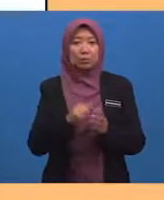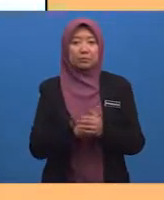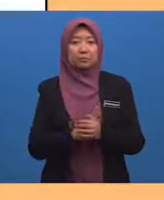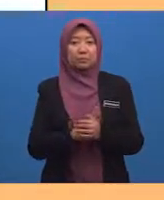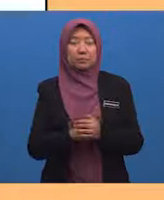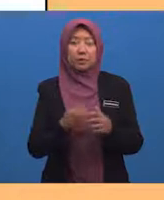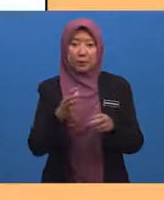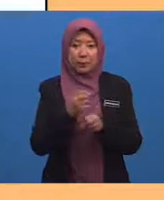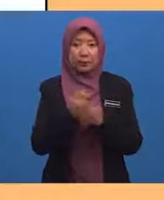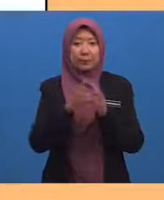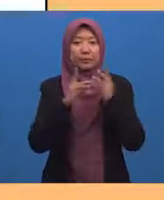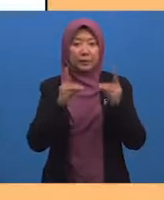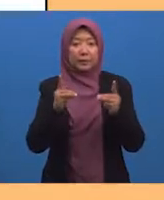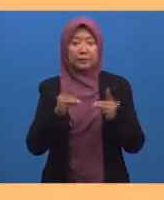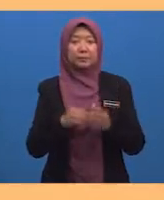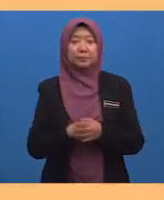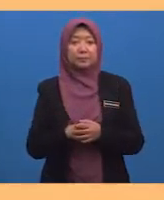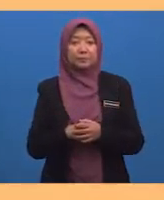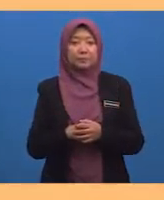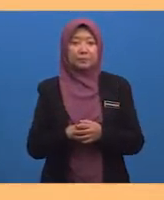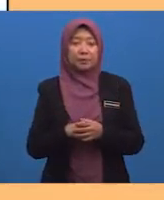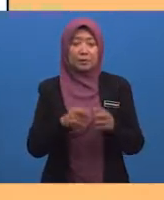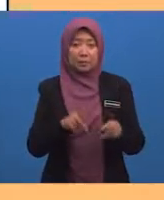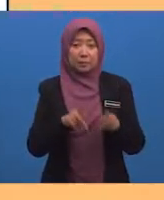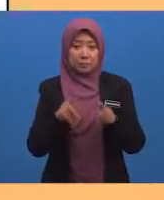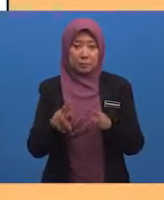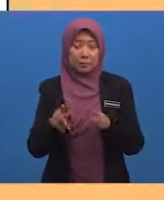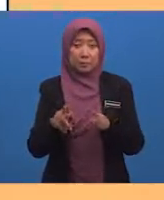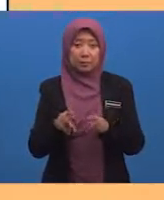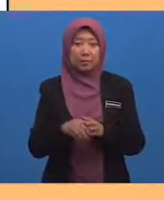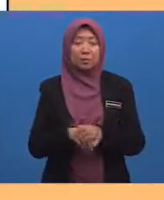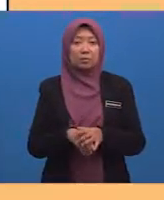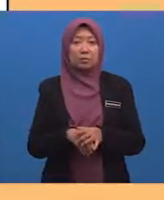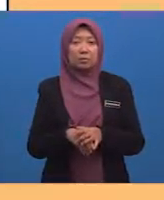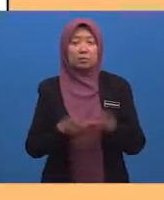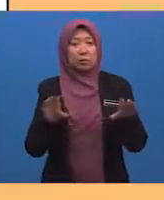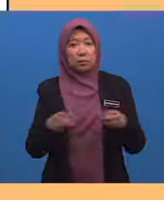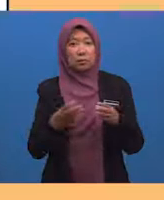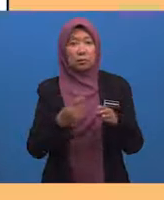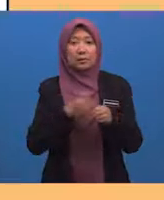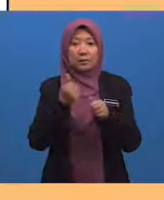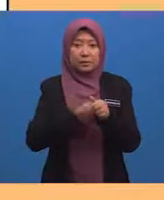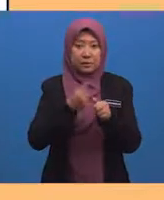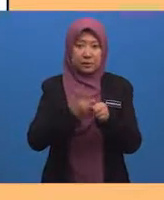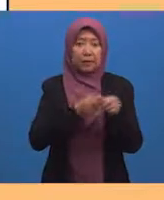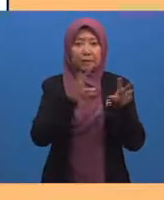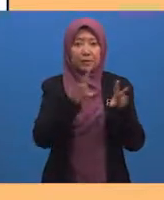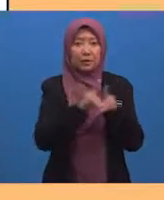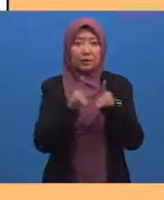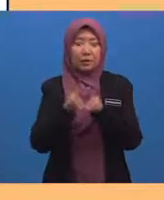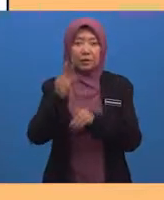pendidikan di situ. Para pelajar, Dayah di Aceh didirikan di setiap daerah